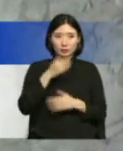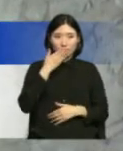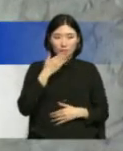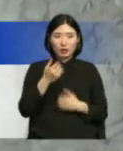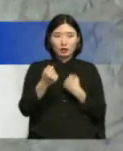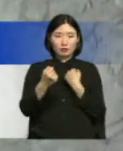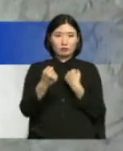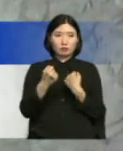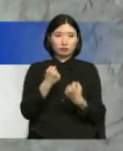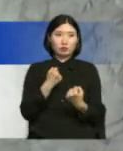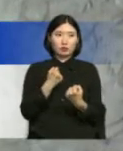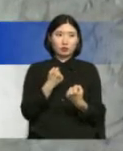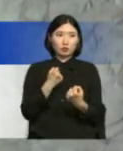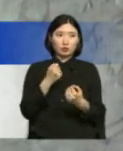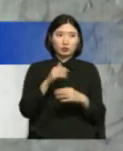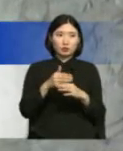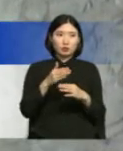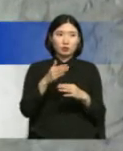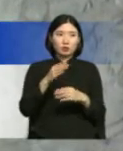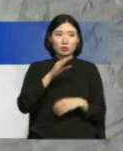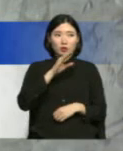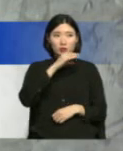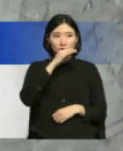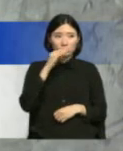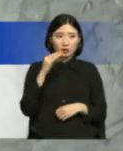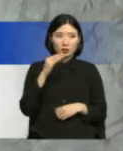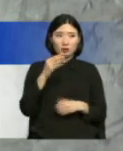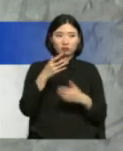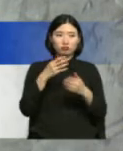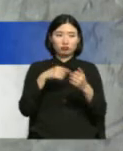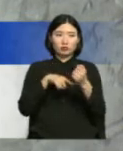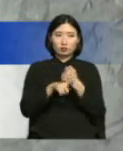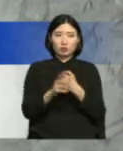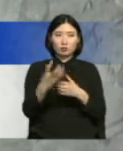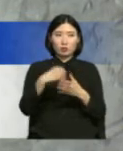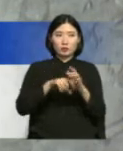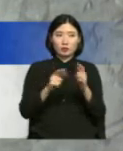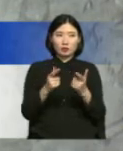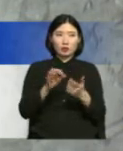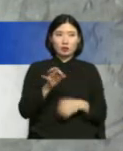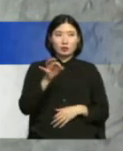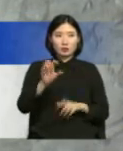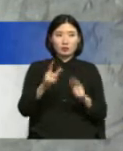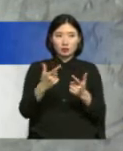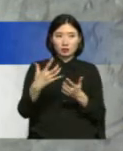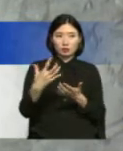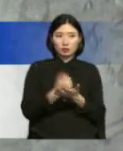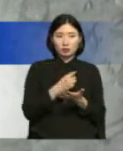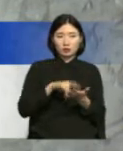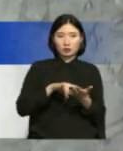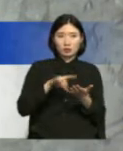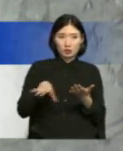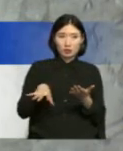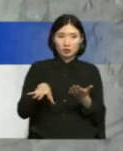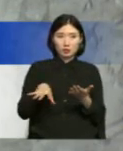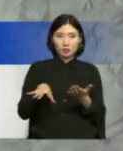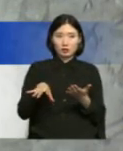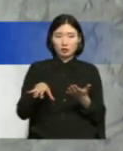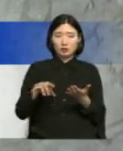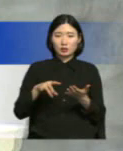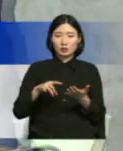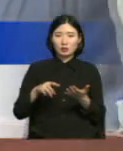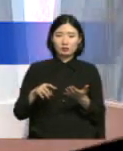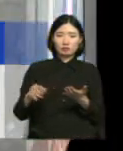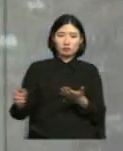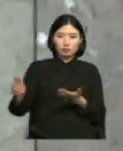않아 정당한 사유에 해당하지 않는다고 하여 납부하지 않은 취득세를 과세해야